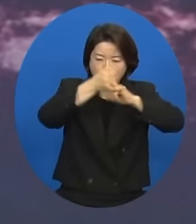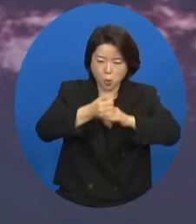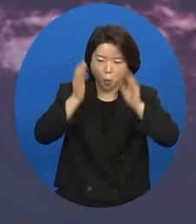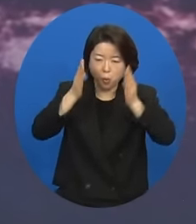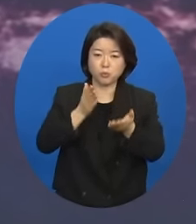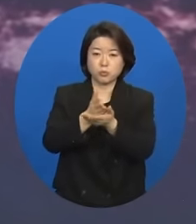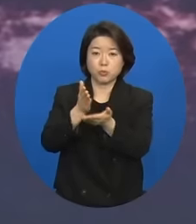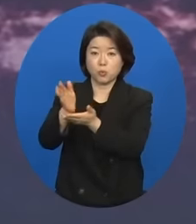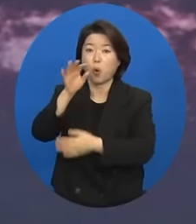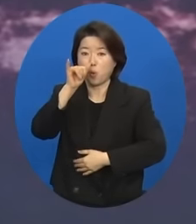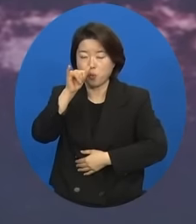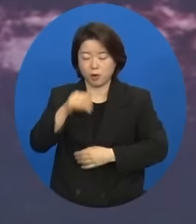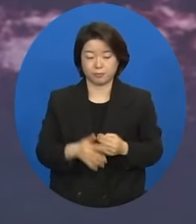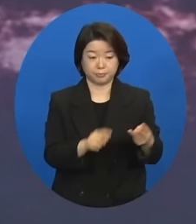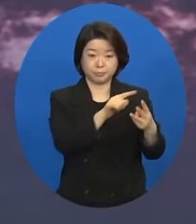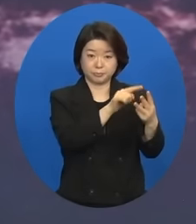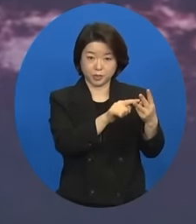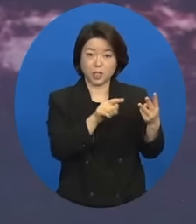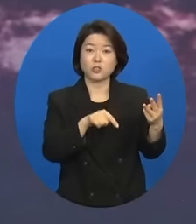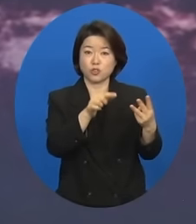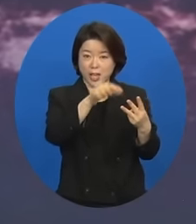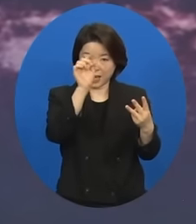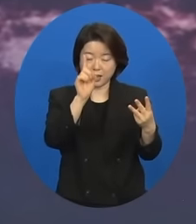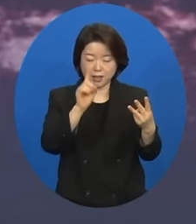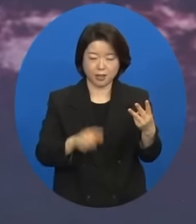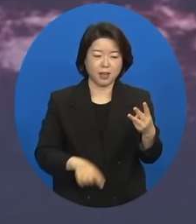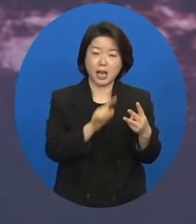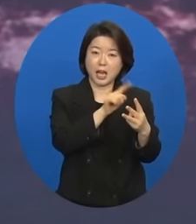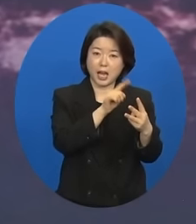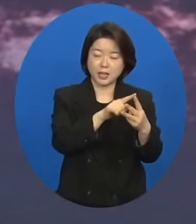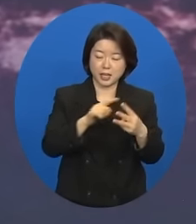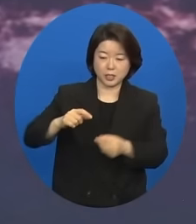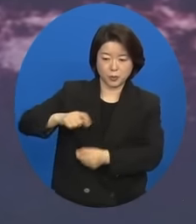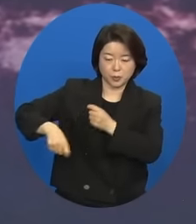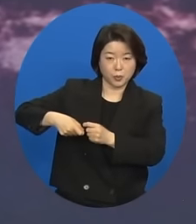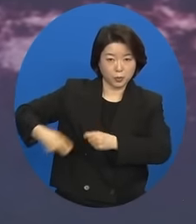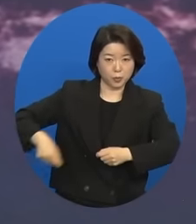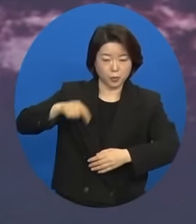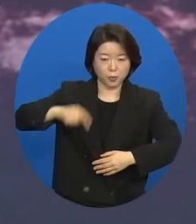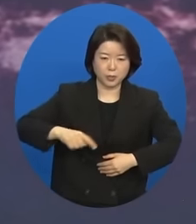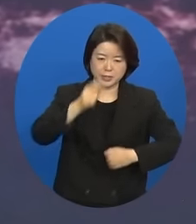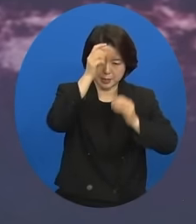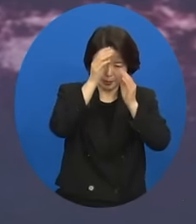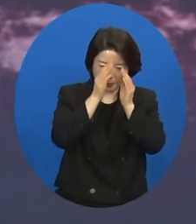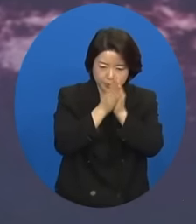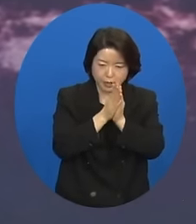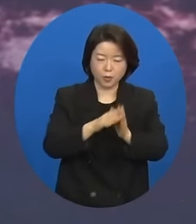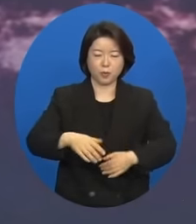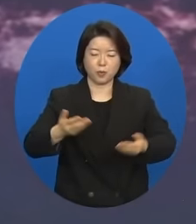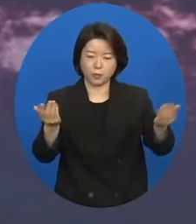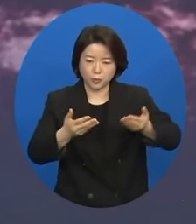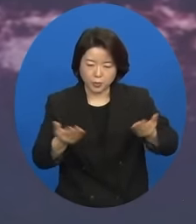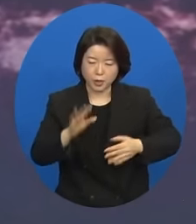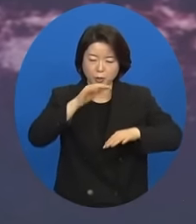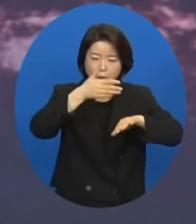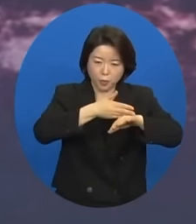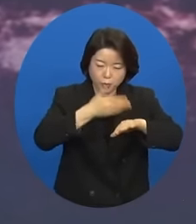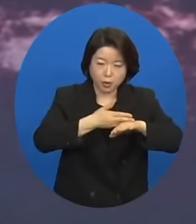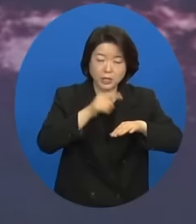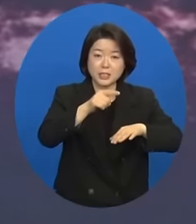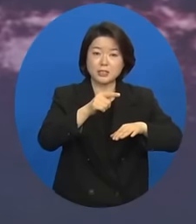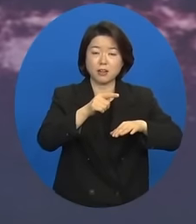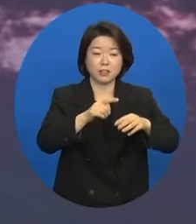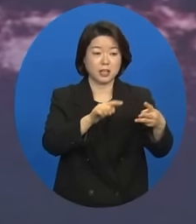하나는 수도원에 들어가서 일주일간 거기서 묵상하고 노동하고 기도하고 하는 그런 수련 기간 일주일이